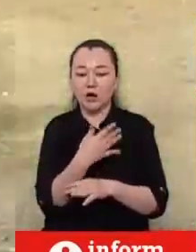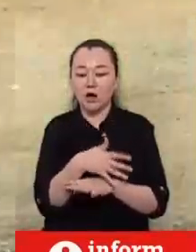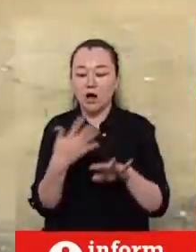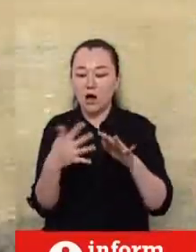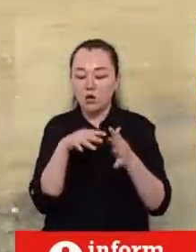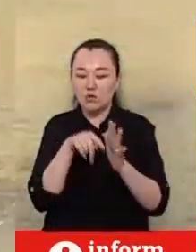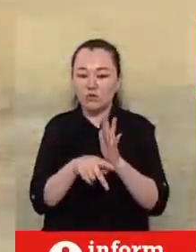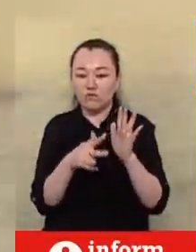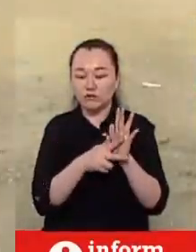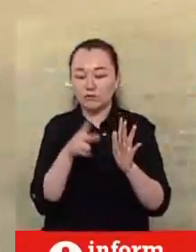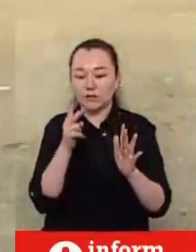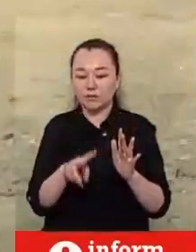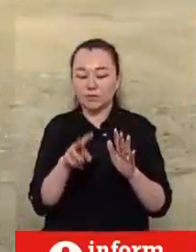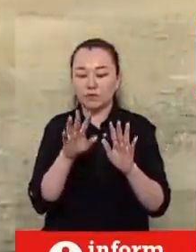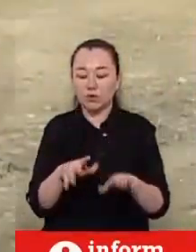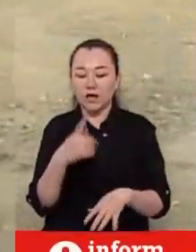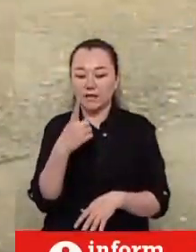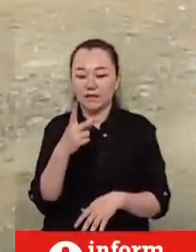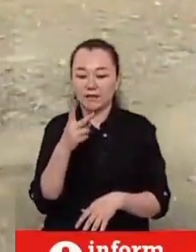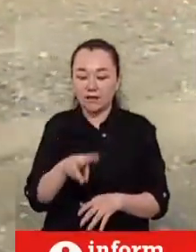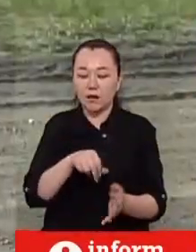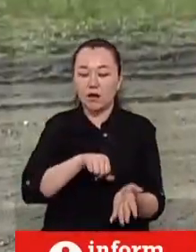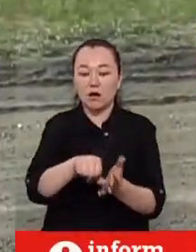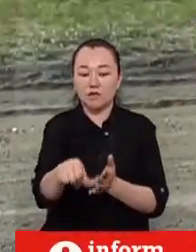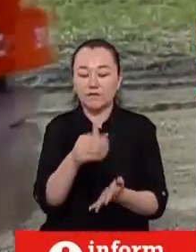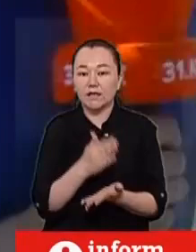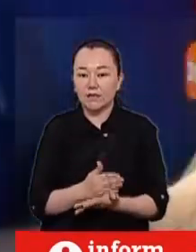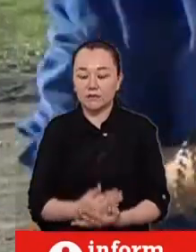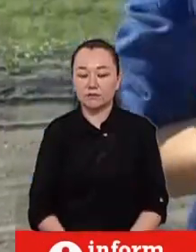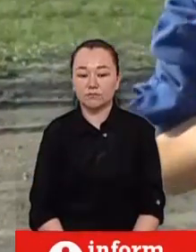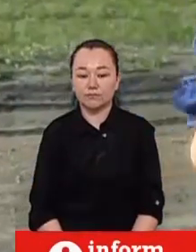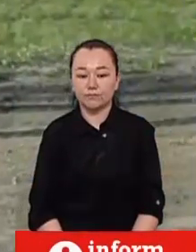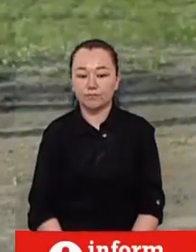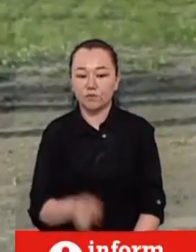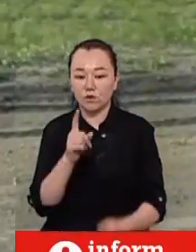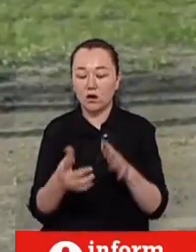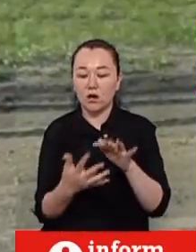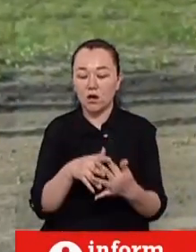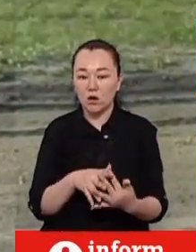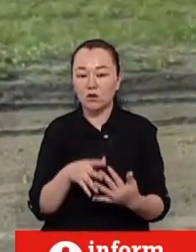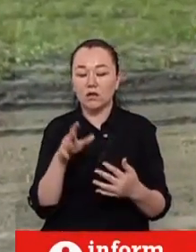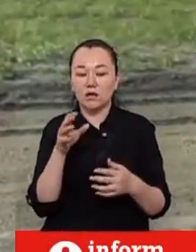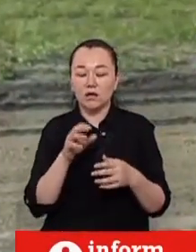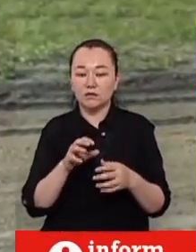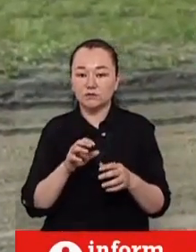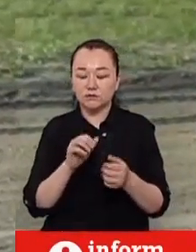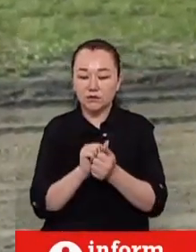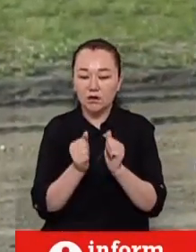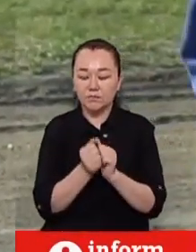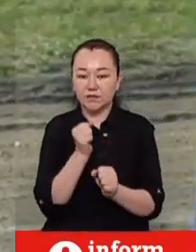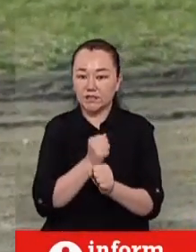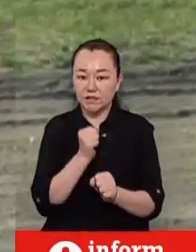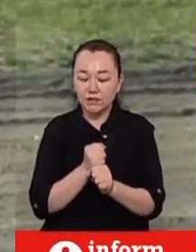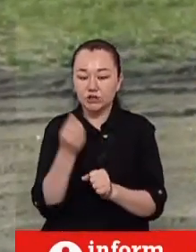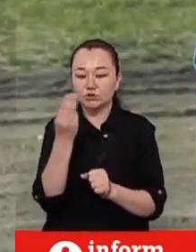8 километр жолдың тек 1 шақырымына ғана асфальт төселген. Бірақ ауылдың өзінде қиыршық тас шығаратын асфальт